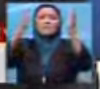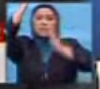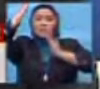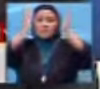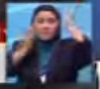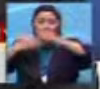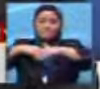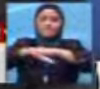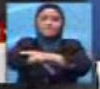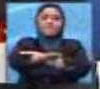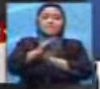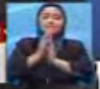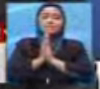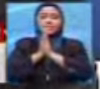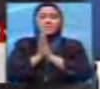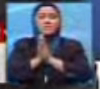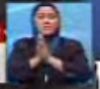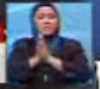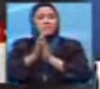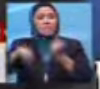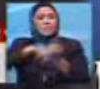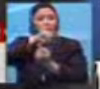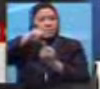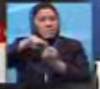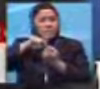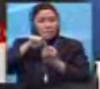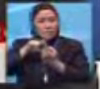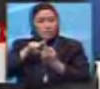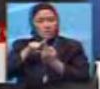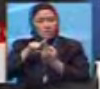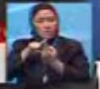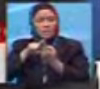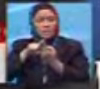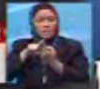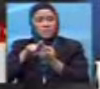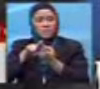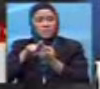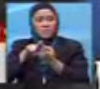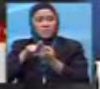masuk? Bila dia susah tak mempunyai